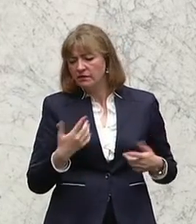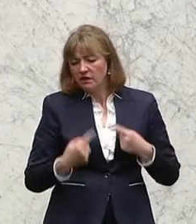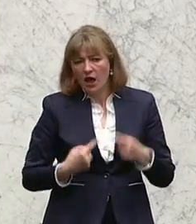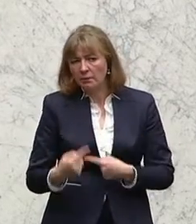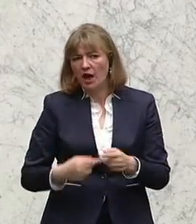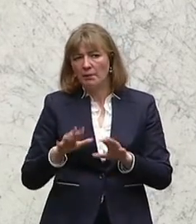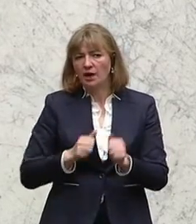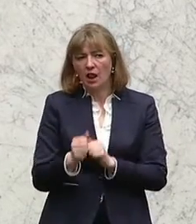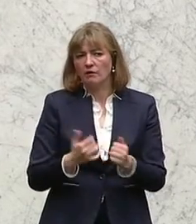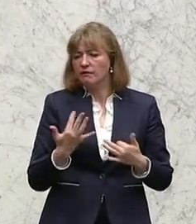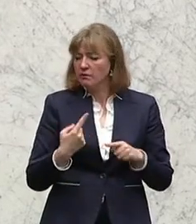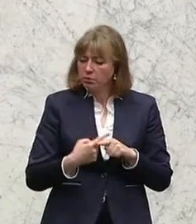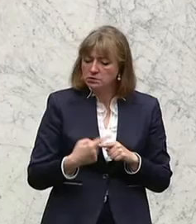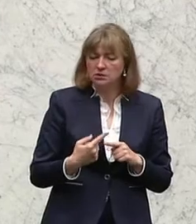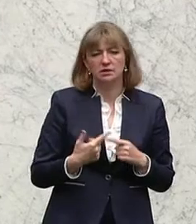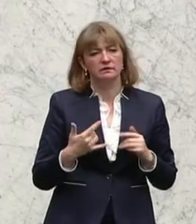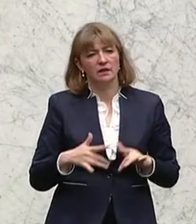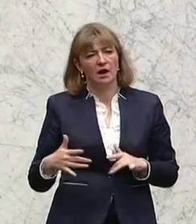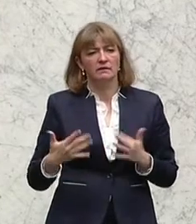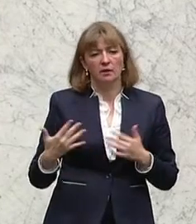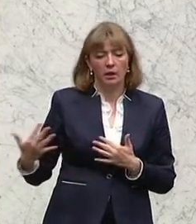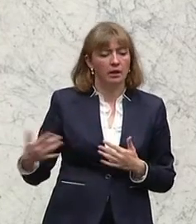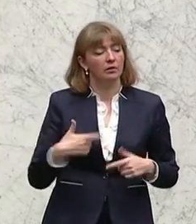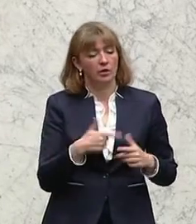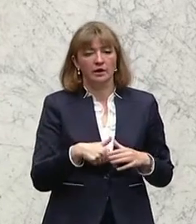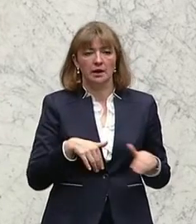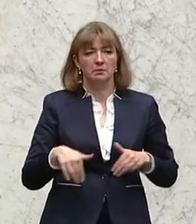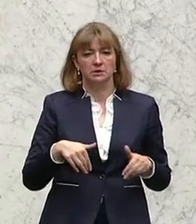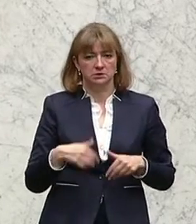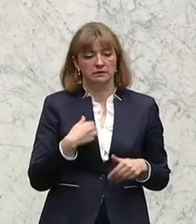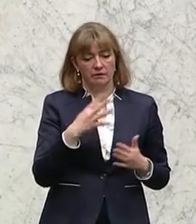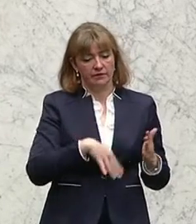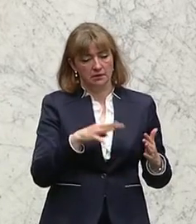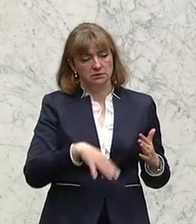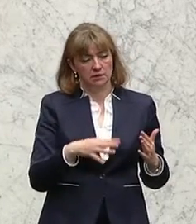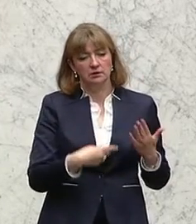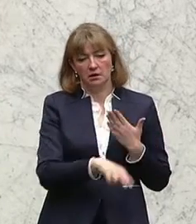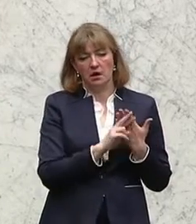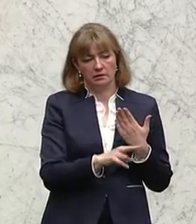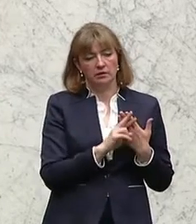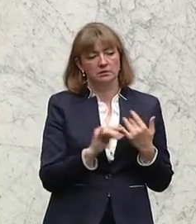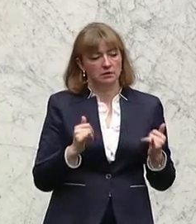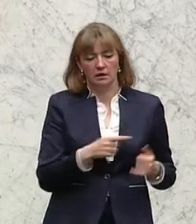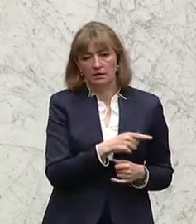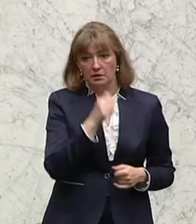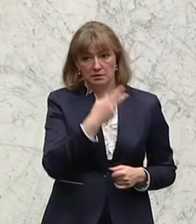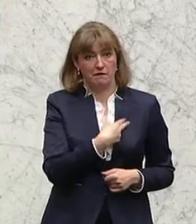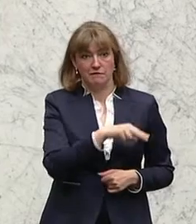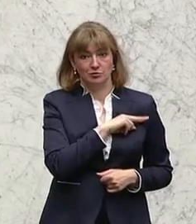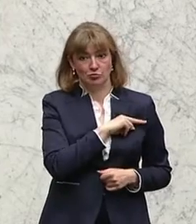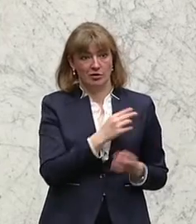abgelaufen sind, wie viele positiv entschieden wurden und. Und der Herr Innenminister hat mir in 4 Seiten im Wesentlichen beantwortet, dass er sich nicht zuständig